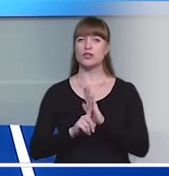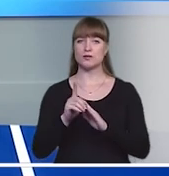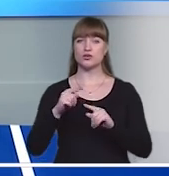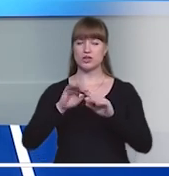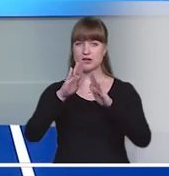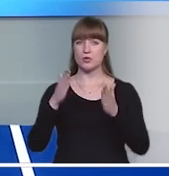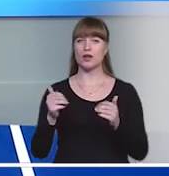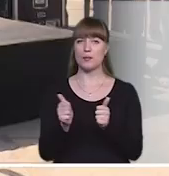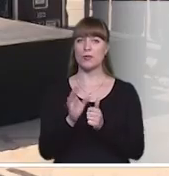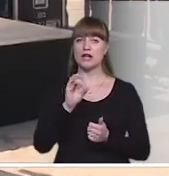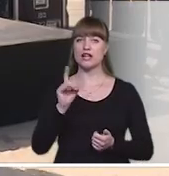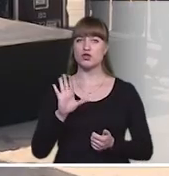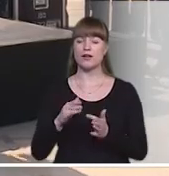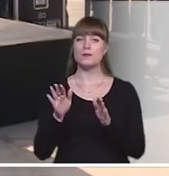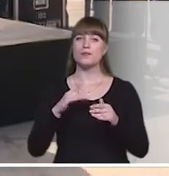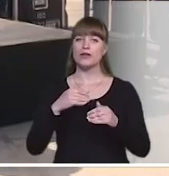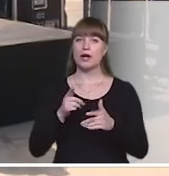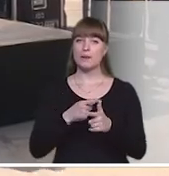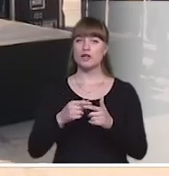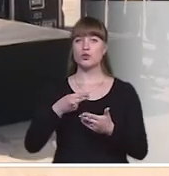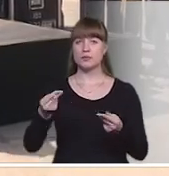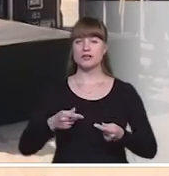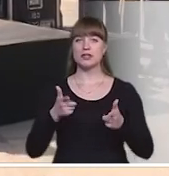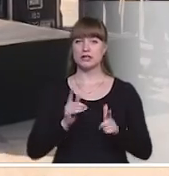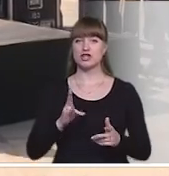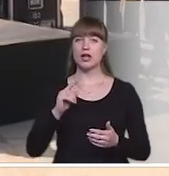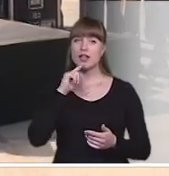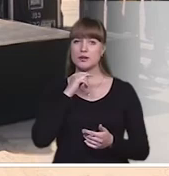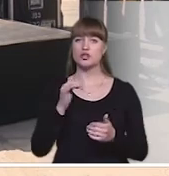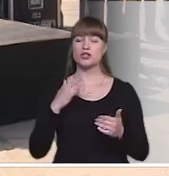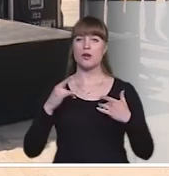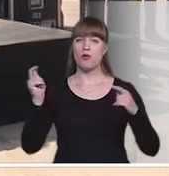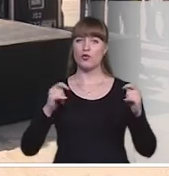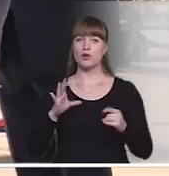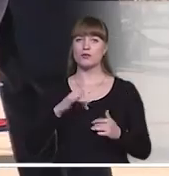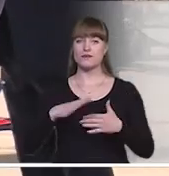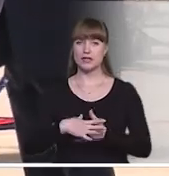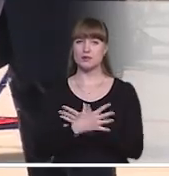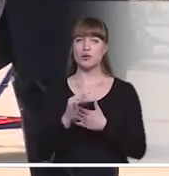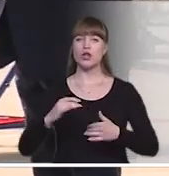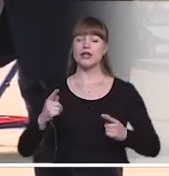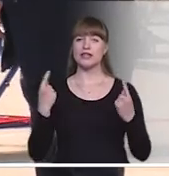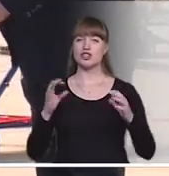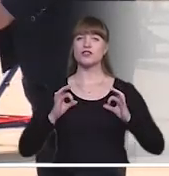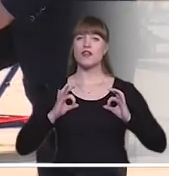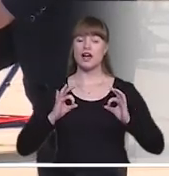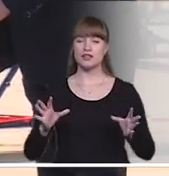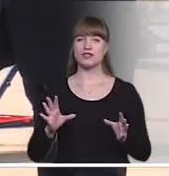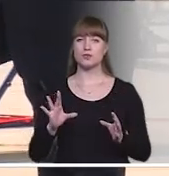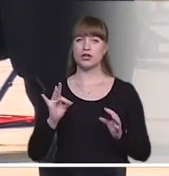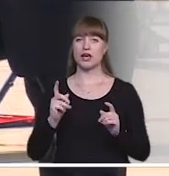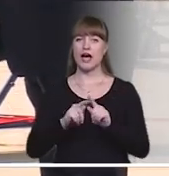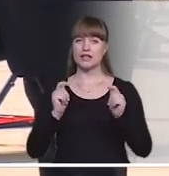этой неделе под Азовом. Между подписанием соглашения на экономическом форуме в Санкт-Петербурге и торжественной церемонией открытия